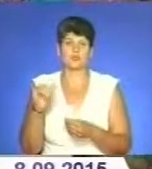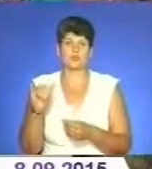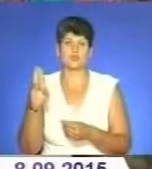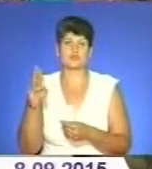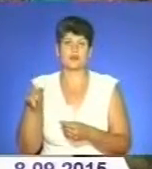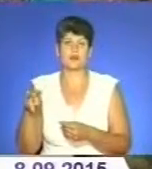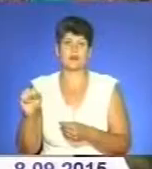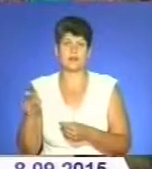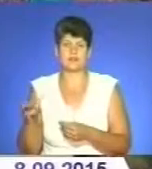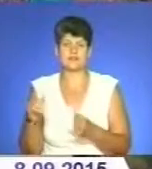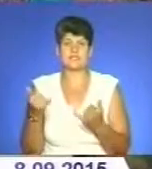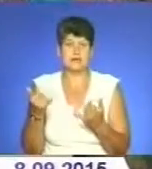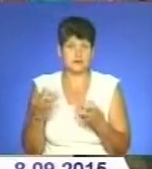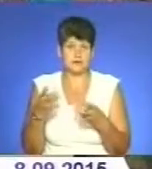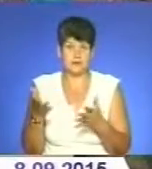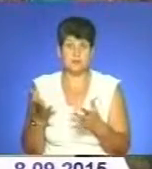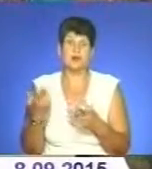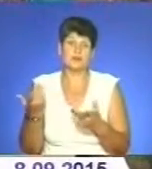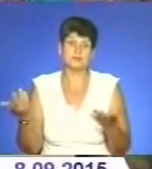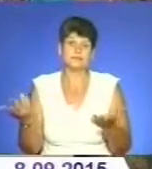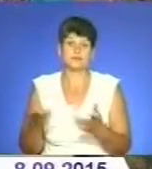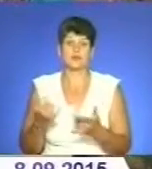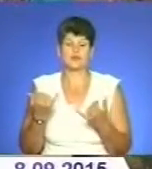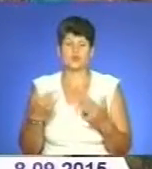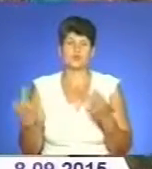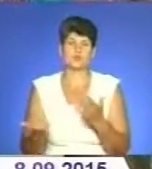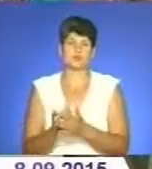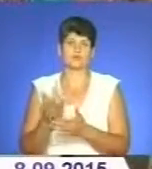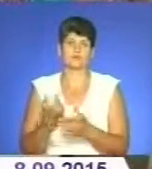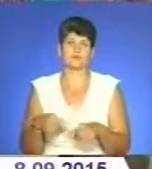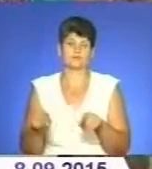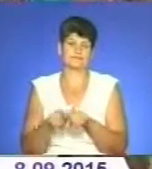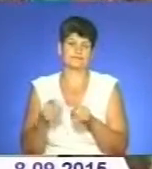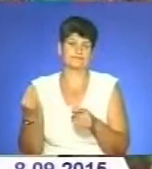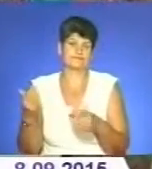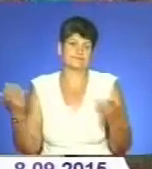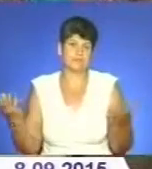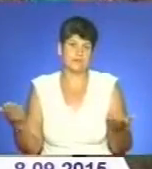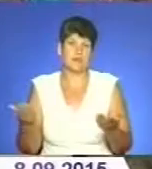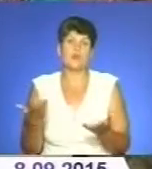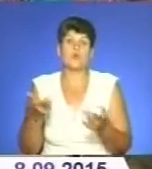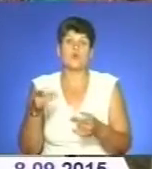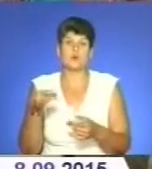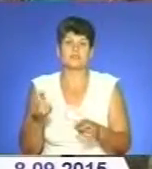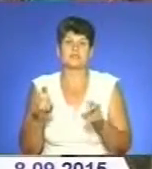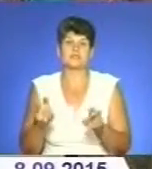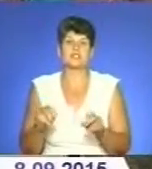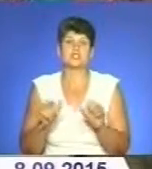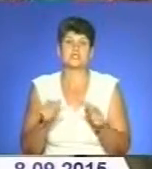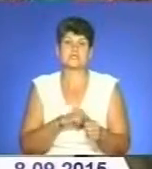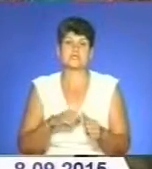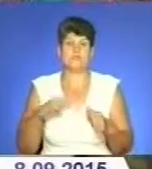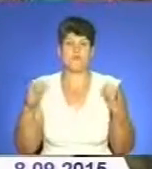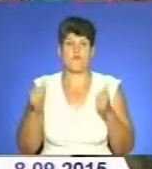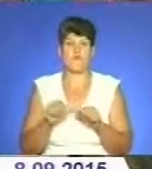зараз і не потрібен, але тим не менш. Сьогодні знову ж та сама історія, тобто якого грома ти сидиш сама в формі. Ніхто не думає